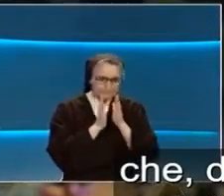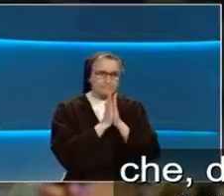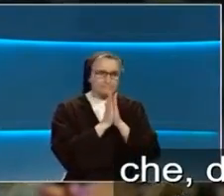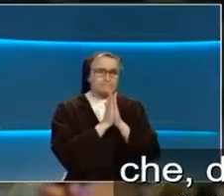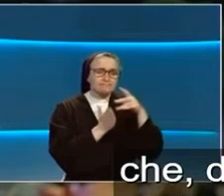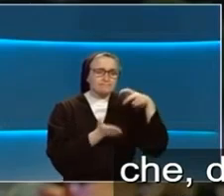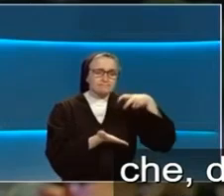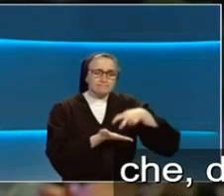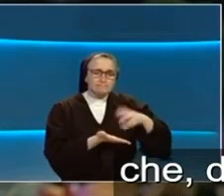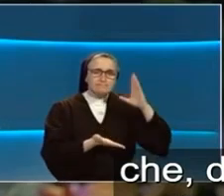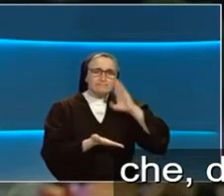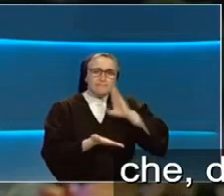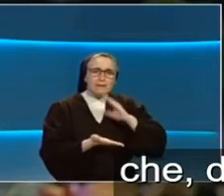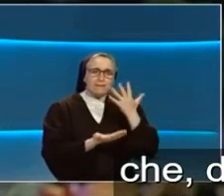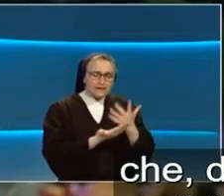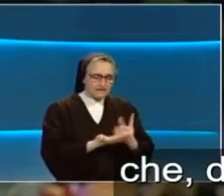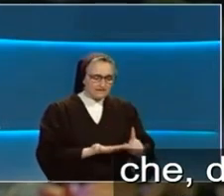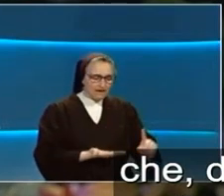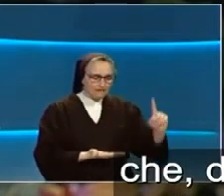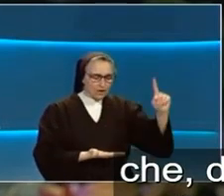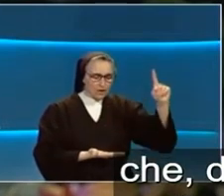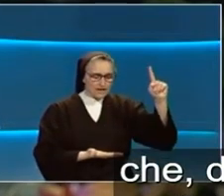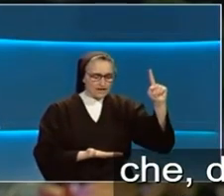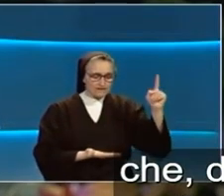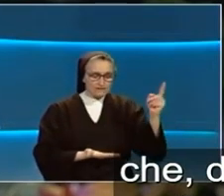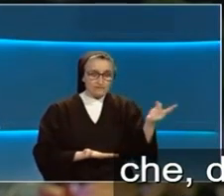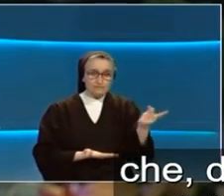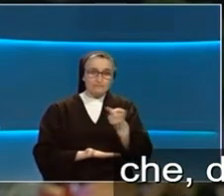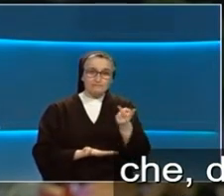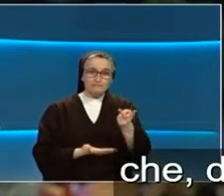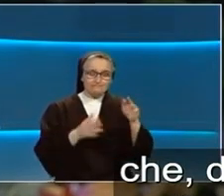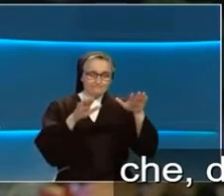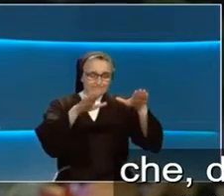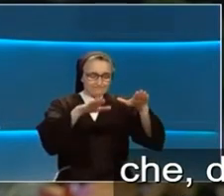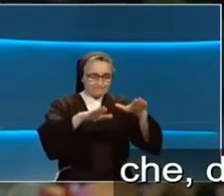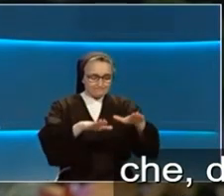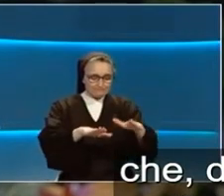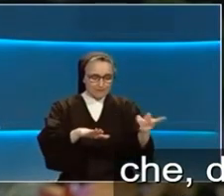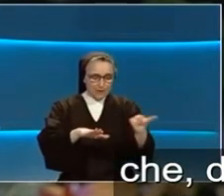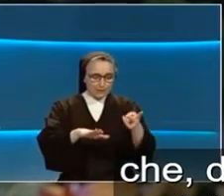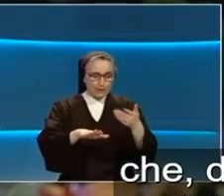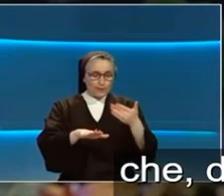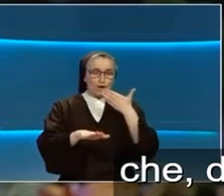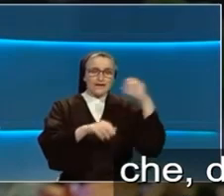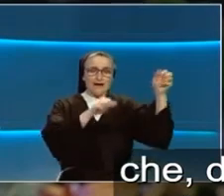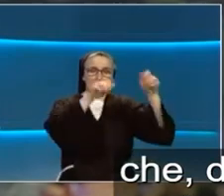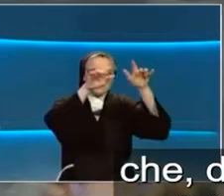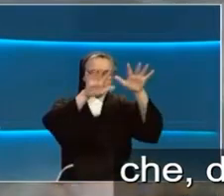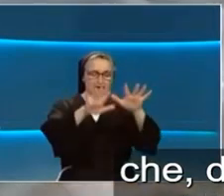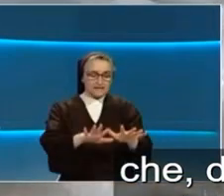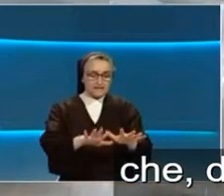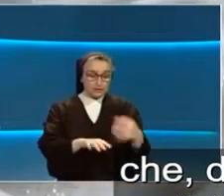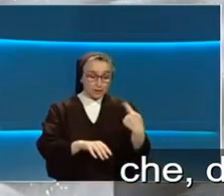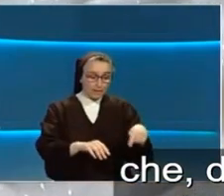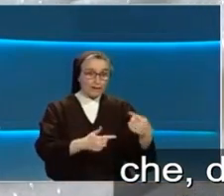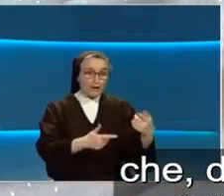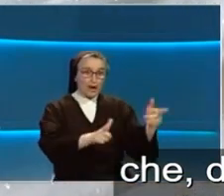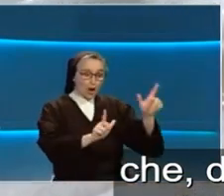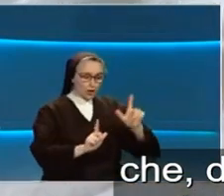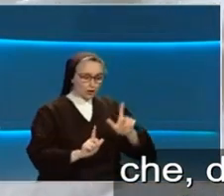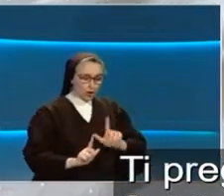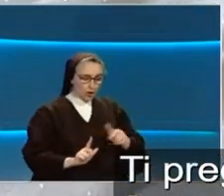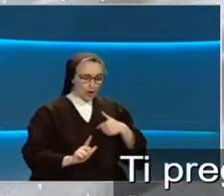Supplices ergo te Domine deprecamur, ut ec munera quae tibi sacranda deturimus, e